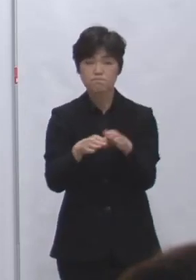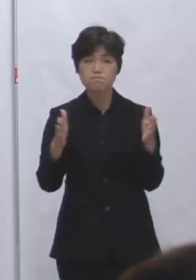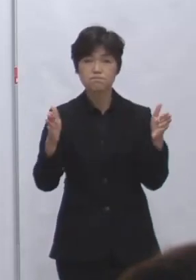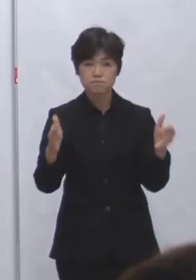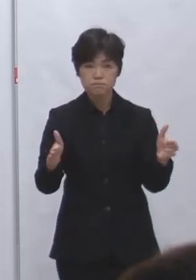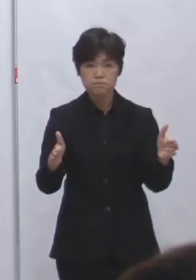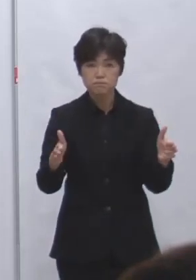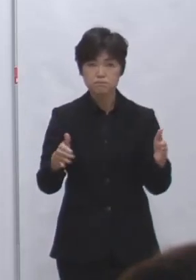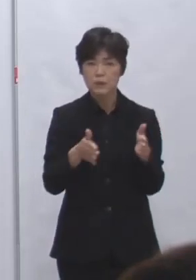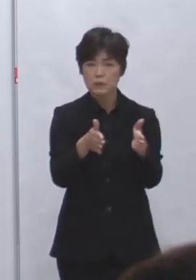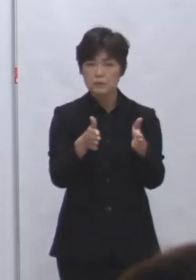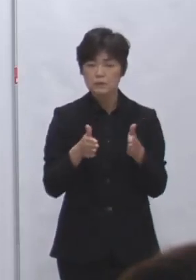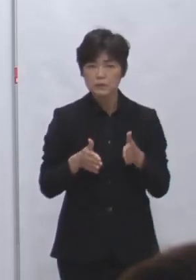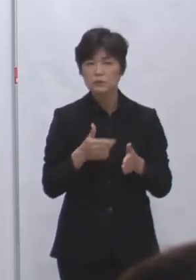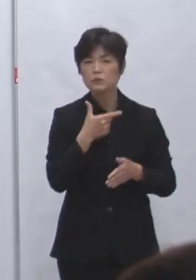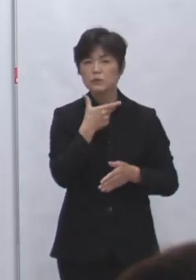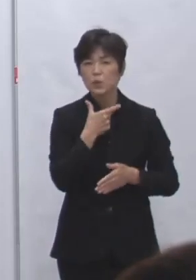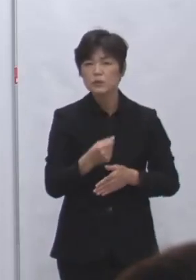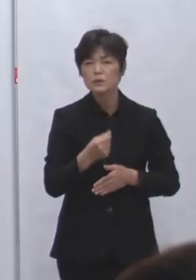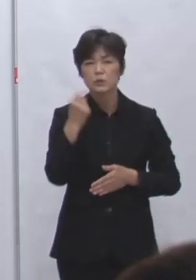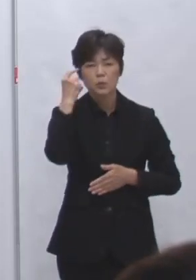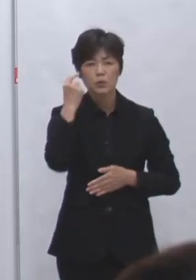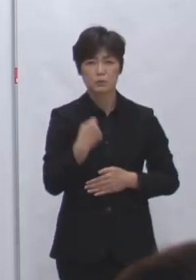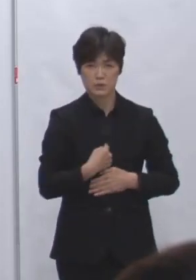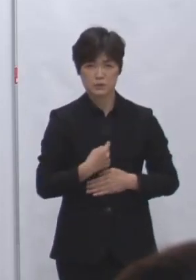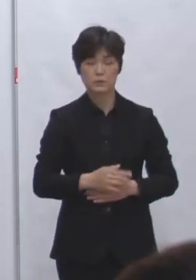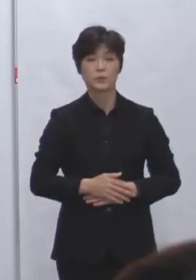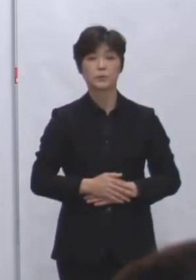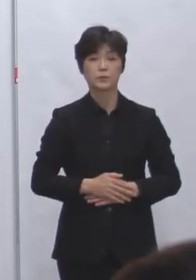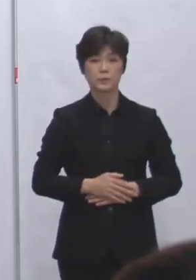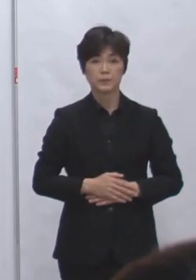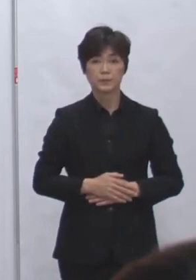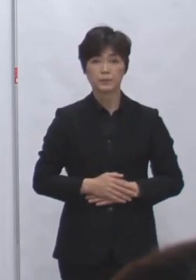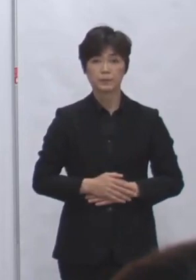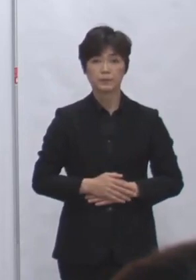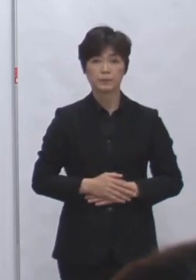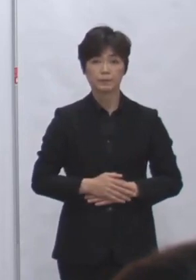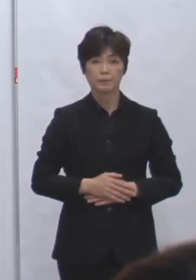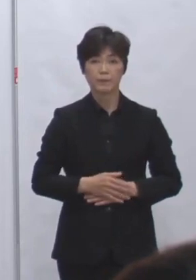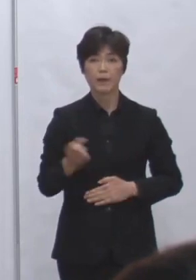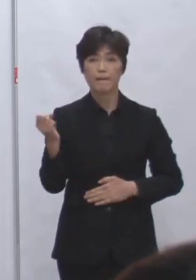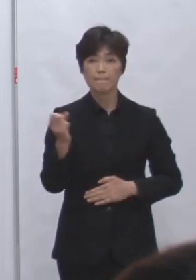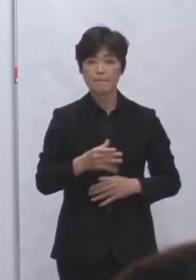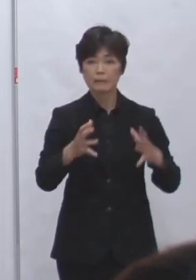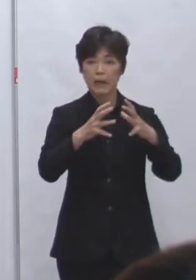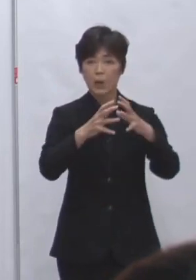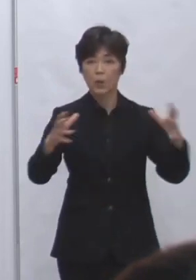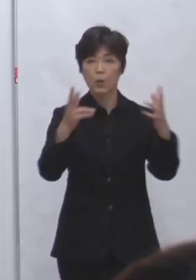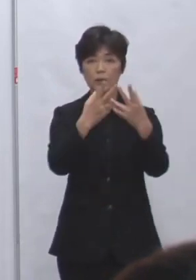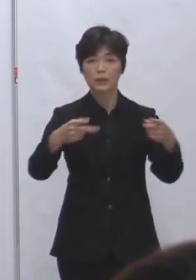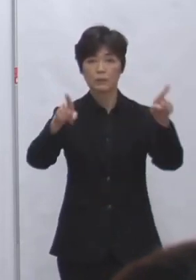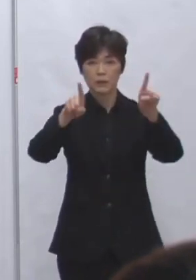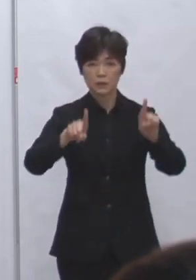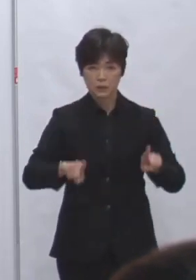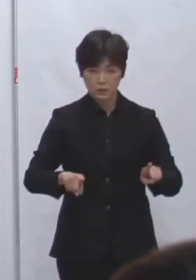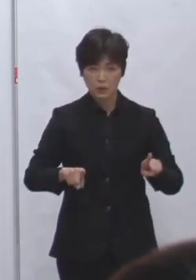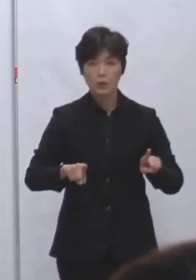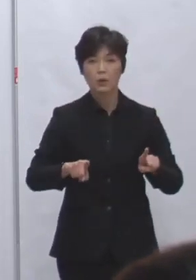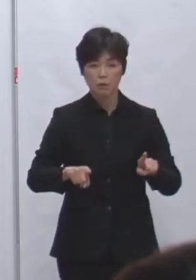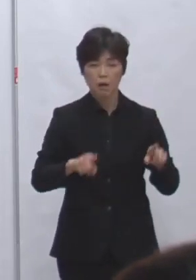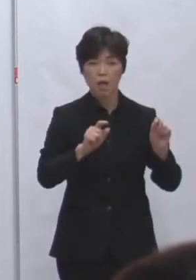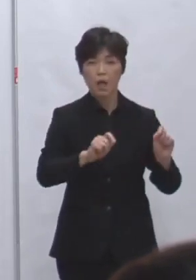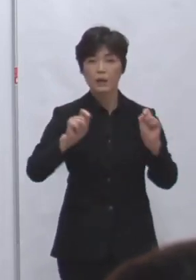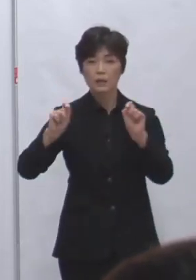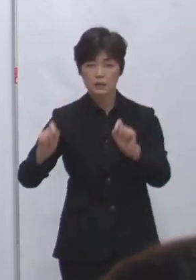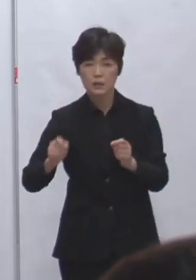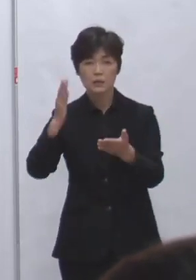中は自粛をしてくださるようにお願いをしたいと存じます。また大規模イベント、すでに延期